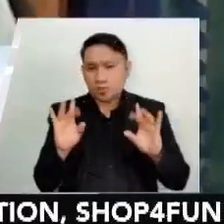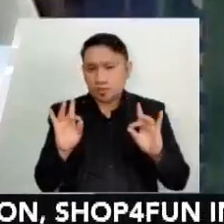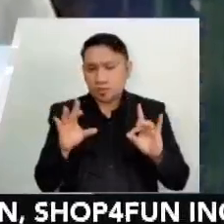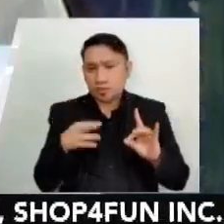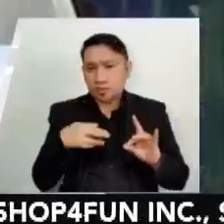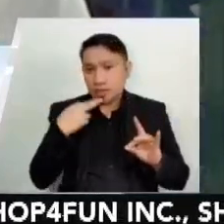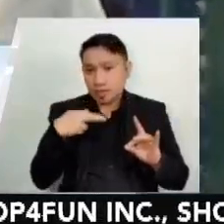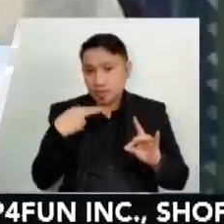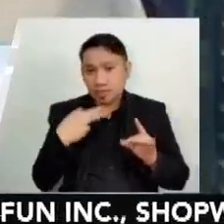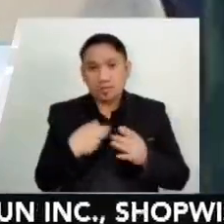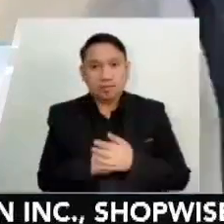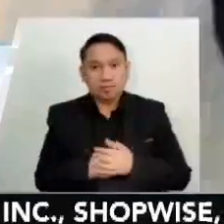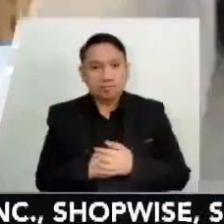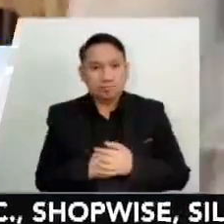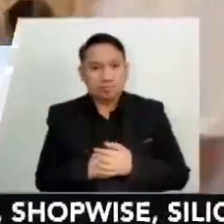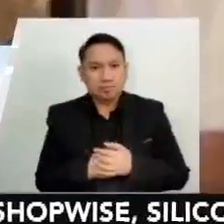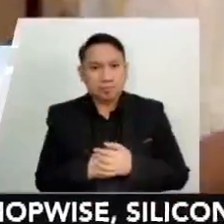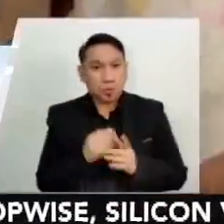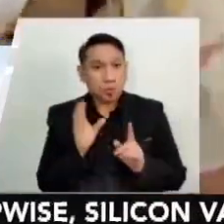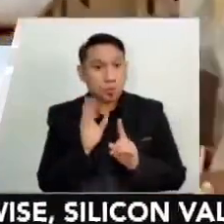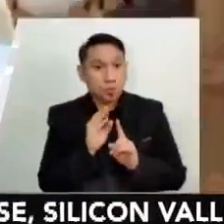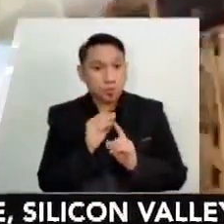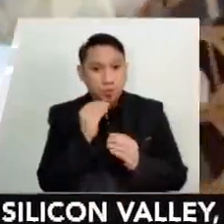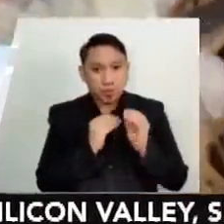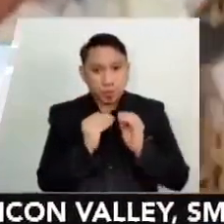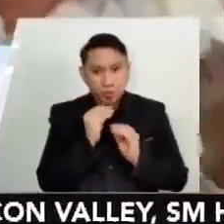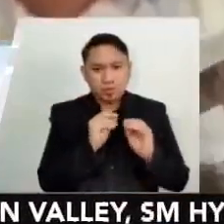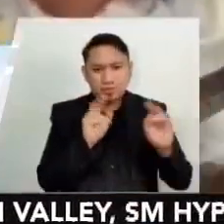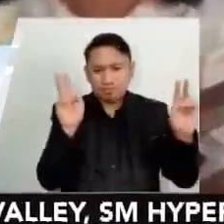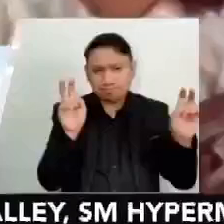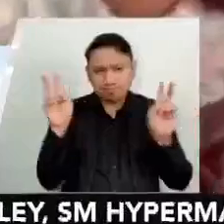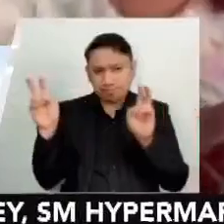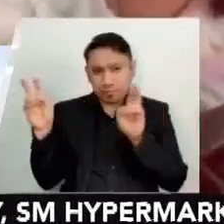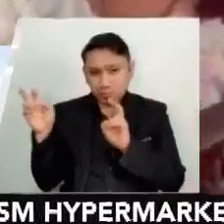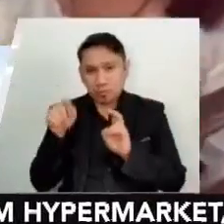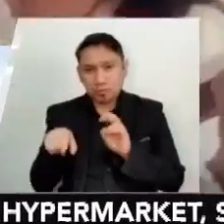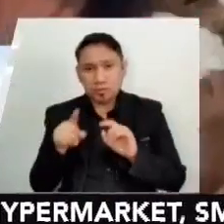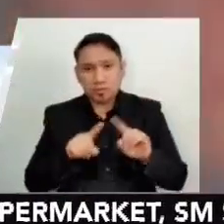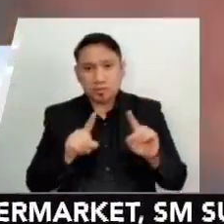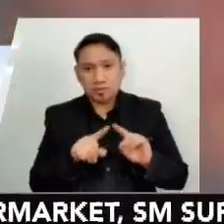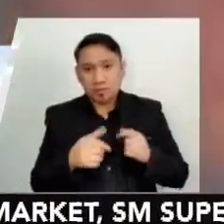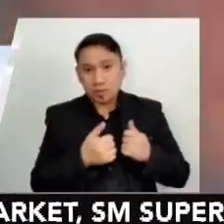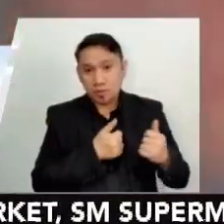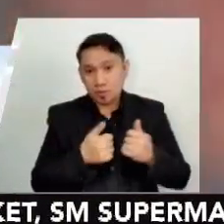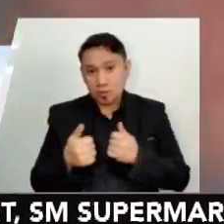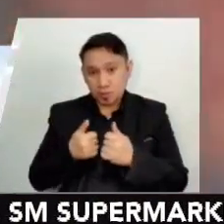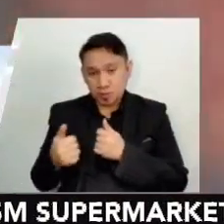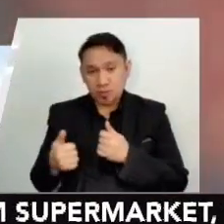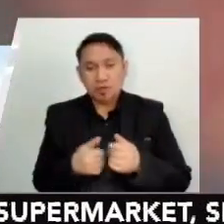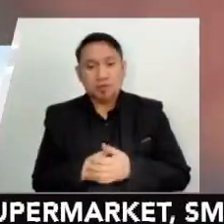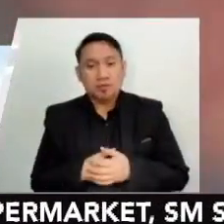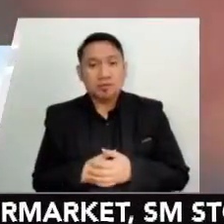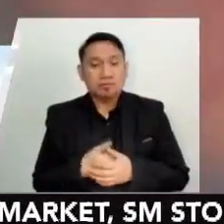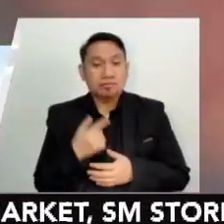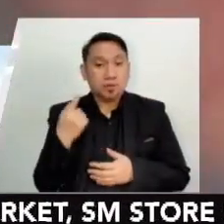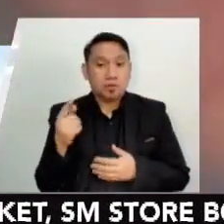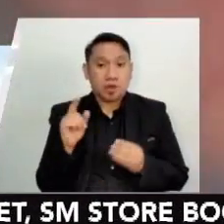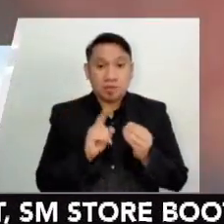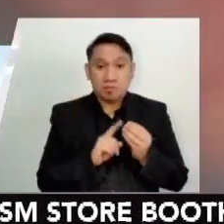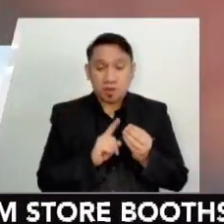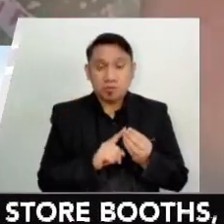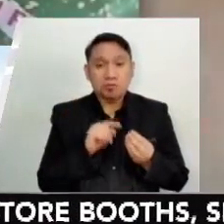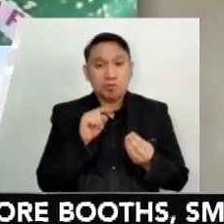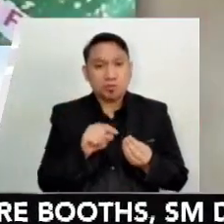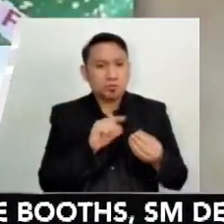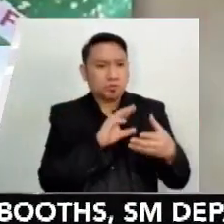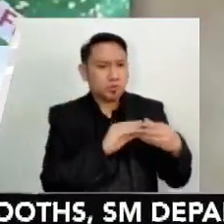kaya naman ito ang naging tema ng iba't ibang kompetisyon doon. Isa na riyan ang Linubian Skit kung saan ikinakwento ang paggawa